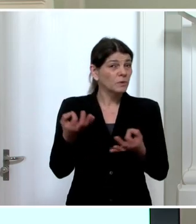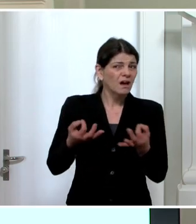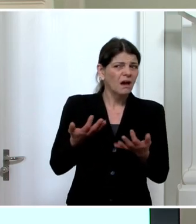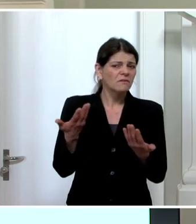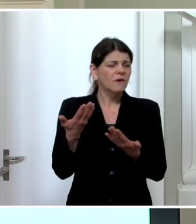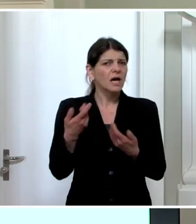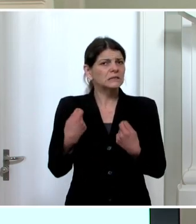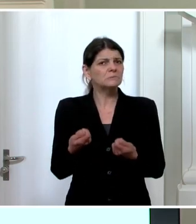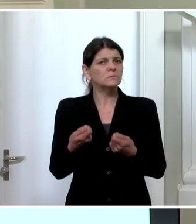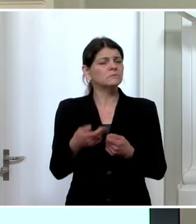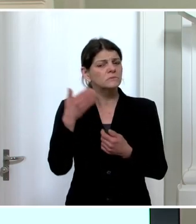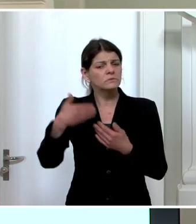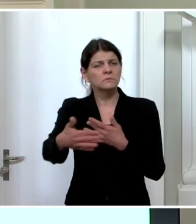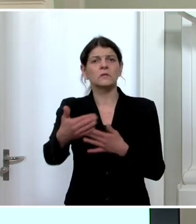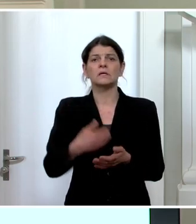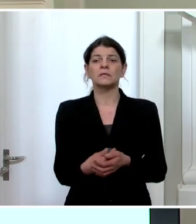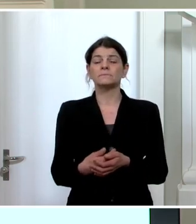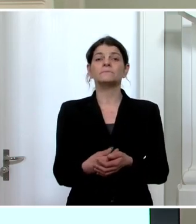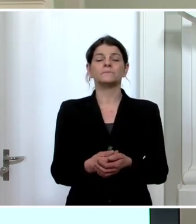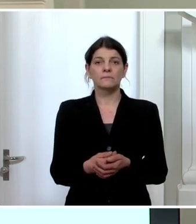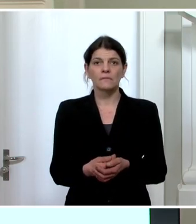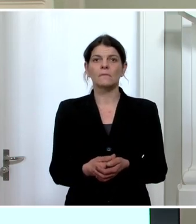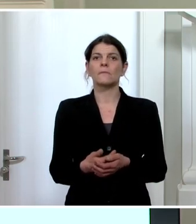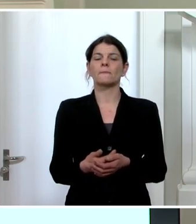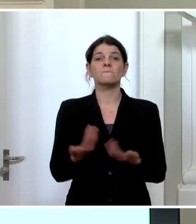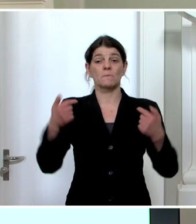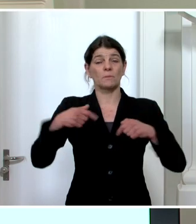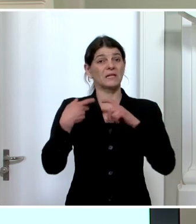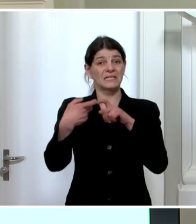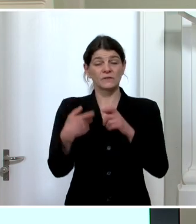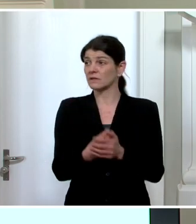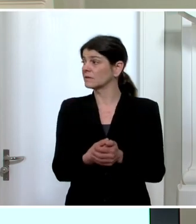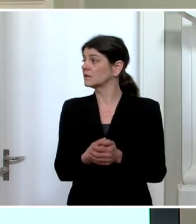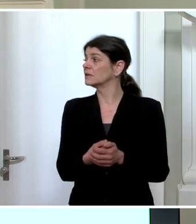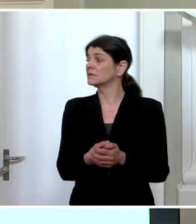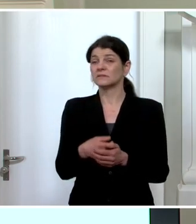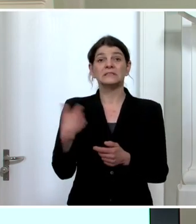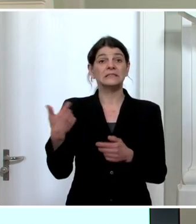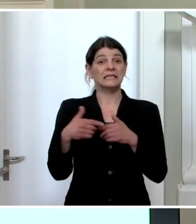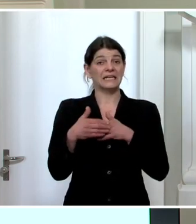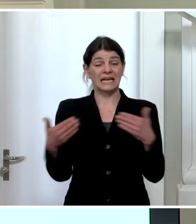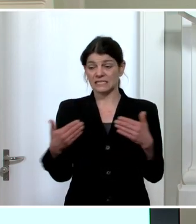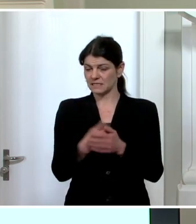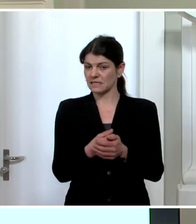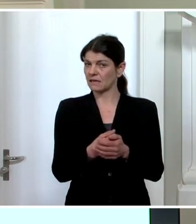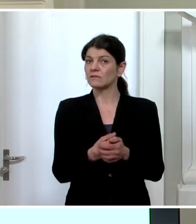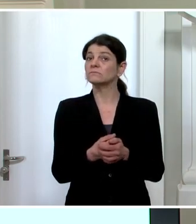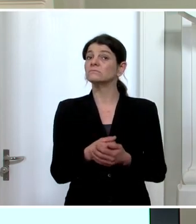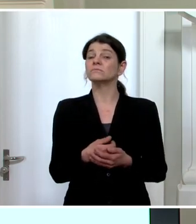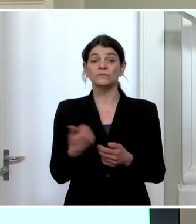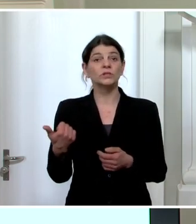für eine Verschärfung? Was im Moment in der Diskussion ist, ist, dass das Grenzwachkorps sehr stark auch an Ressourcen-